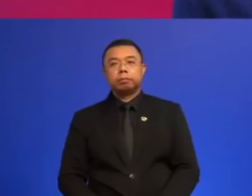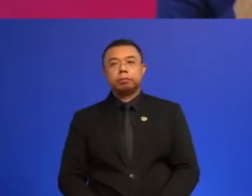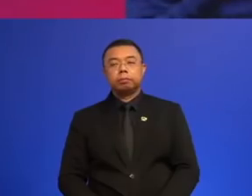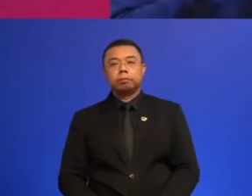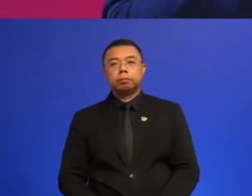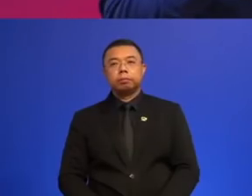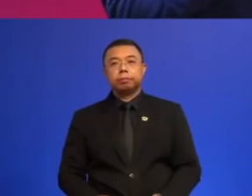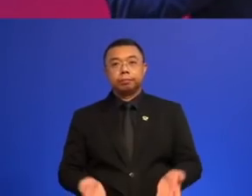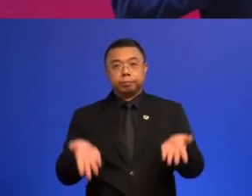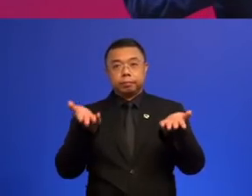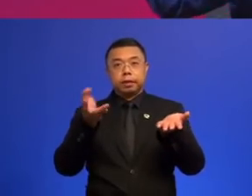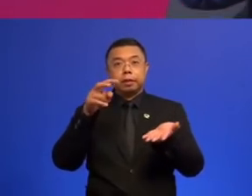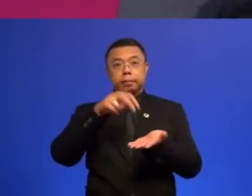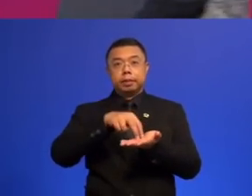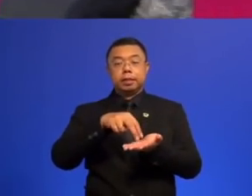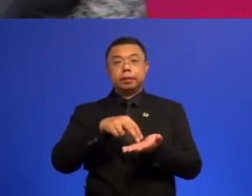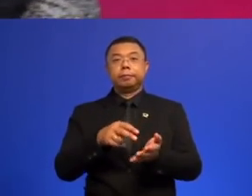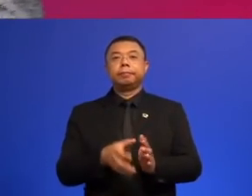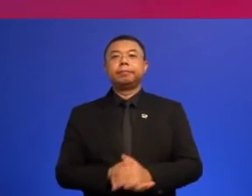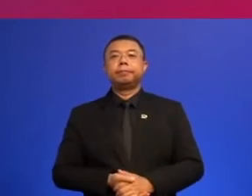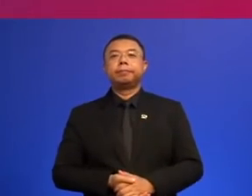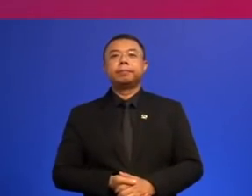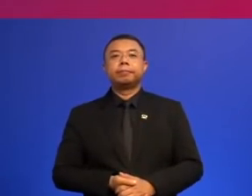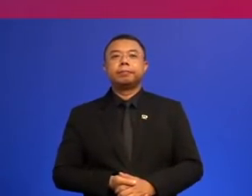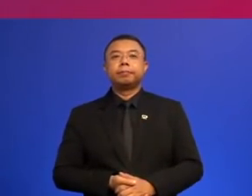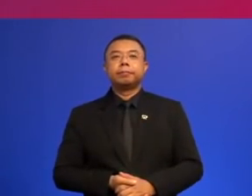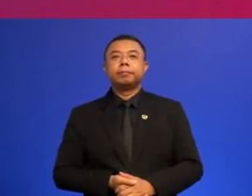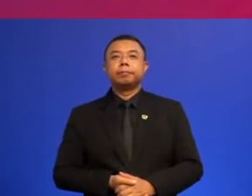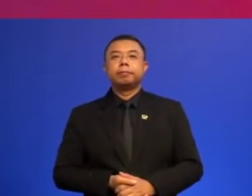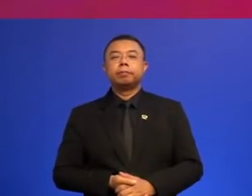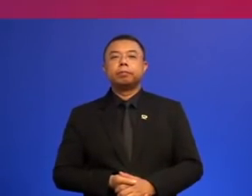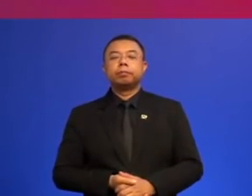Bapak Ibu, mari kita sama-sama bangkit berdiri.